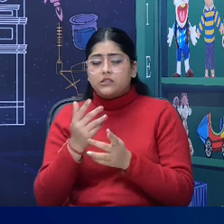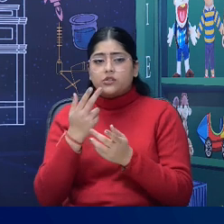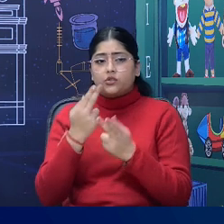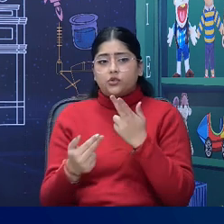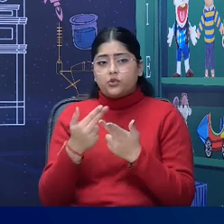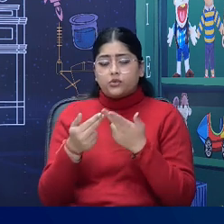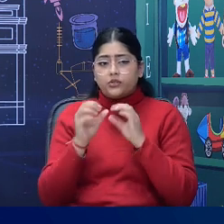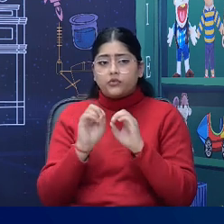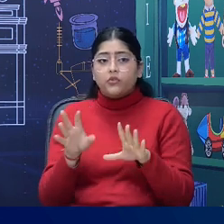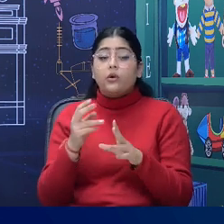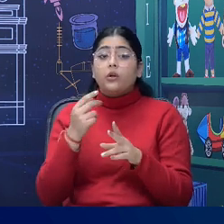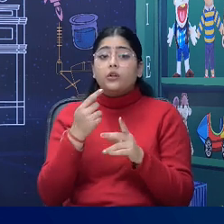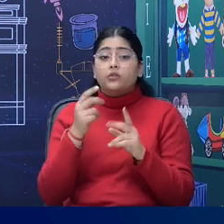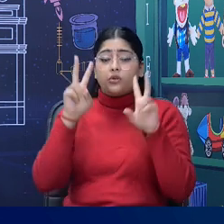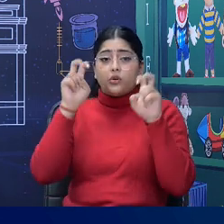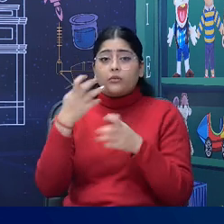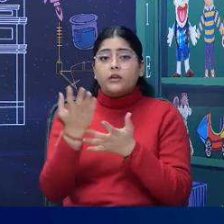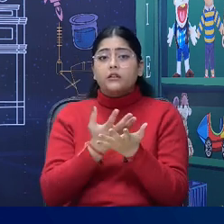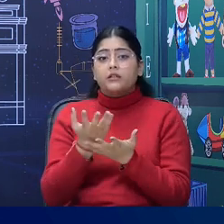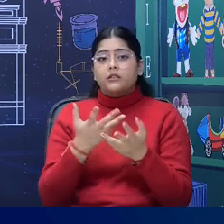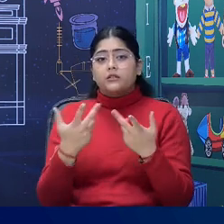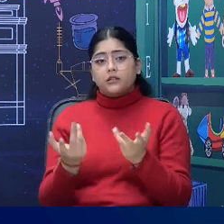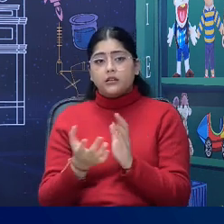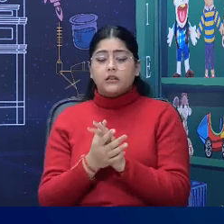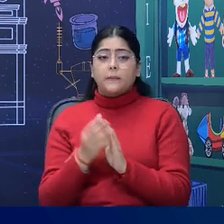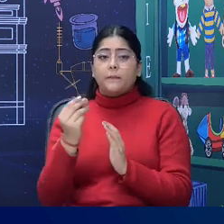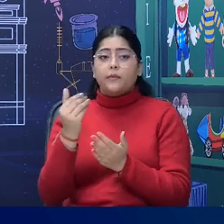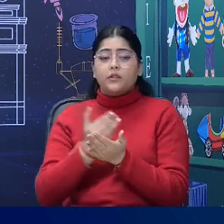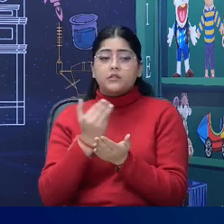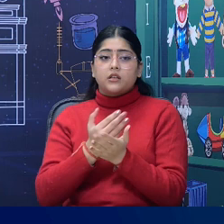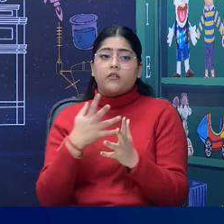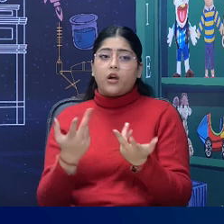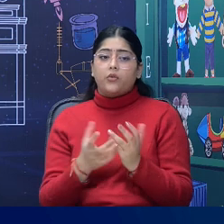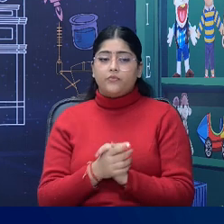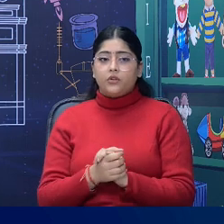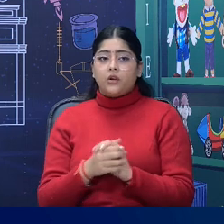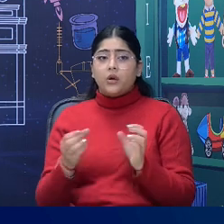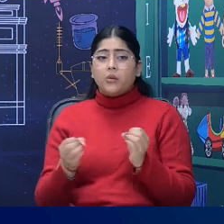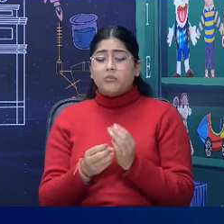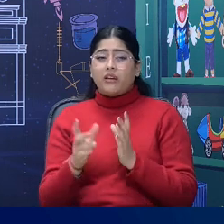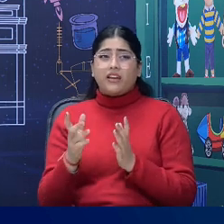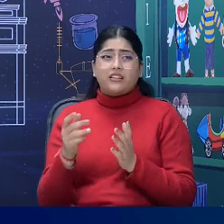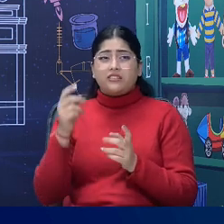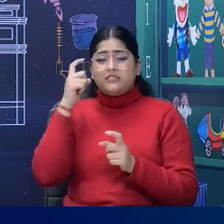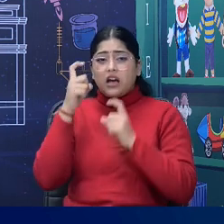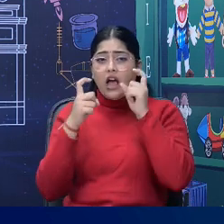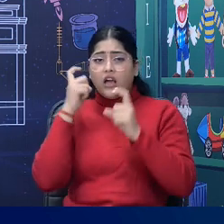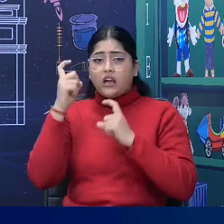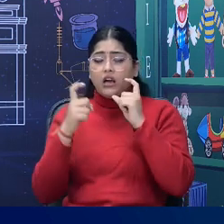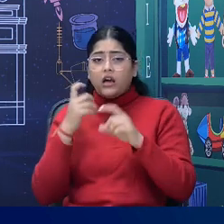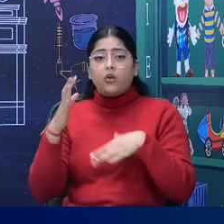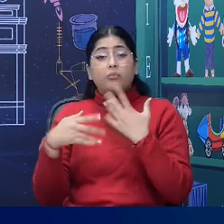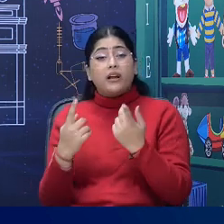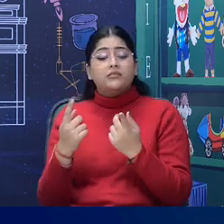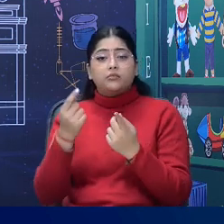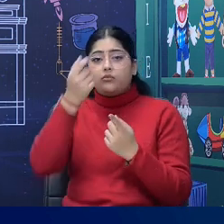से पैसा कमाया जाए तो अक्सर हम लोग कहते हैं कुछ काम नहीं मिल रहा तो लाख कोशिश के बाद भी वो सवाल नहीं टला कि पैसा पैदा करने के लिए